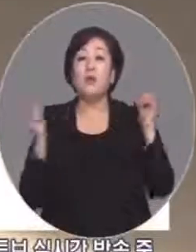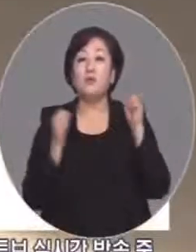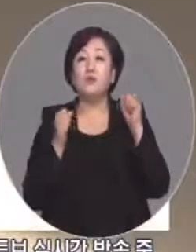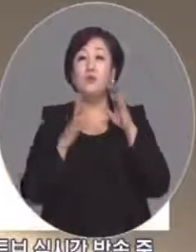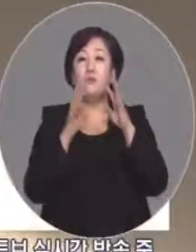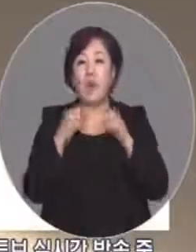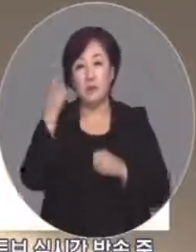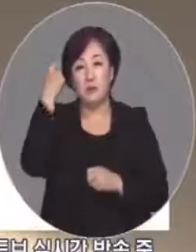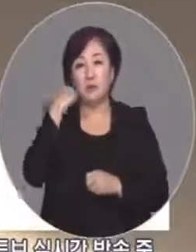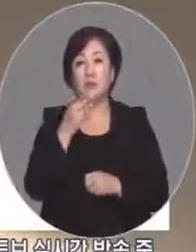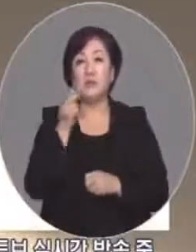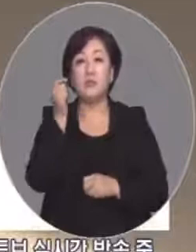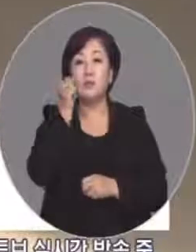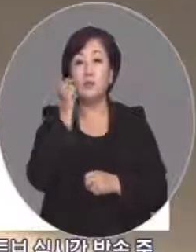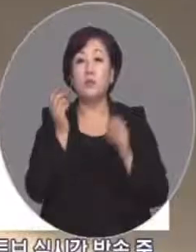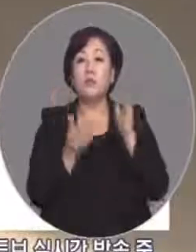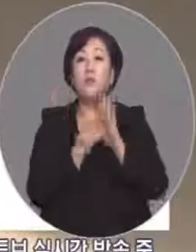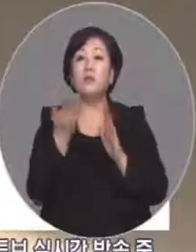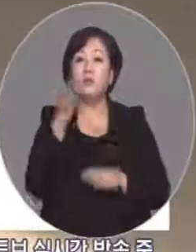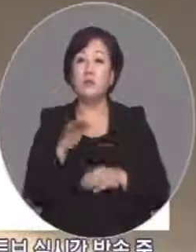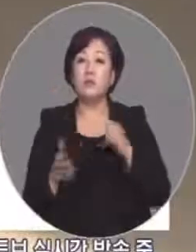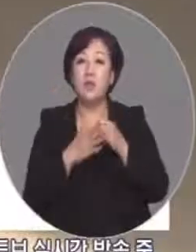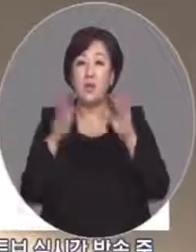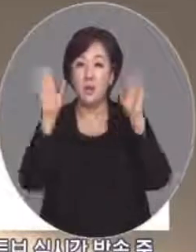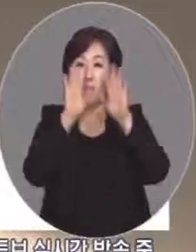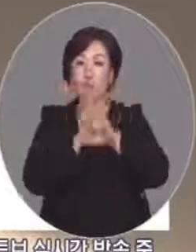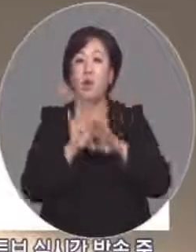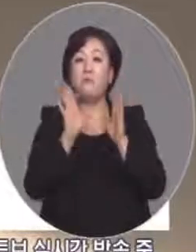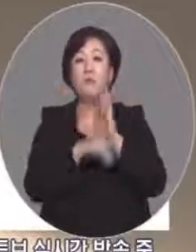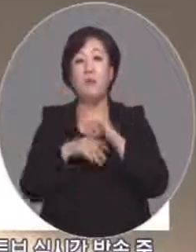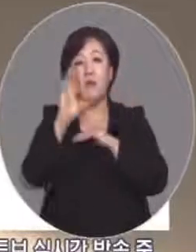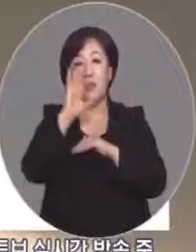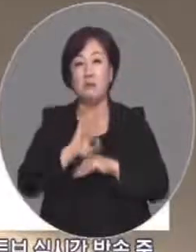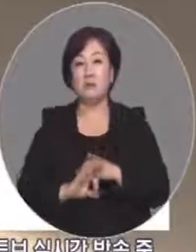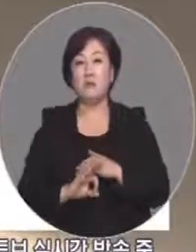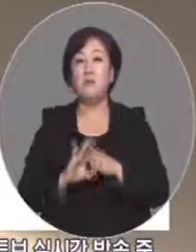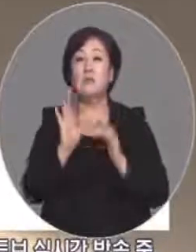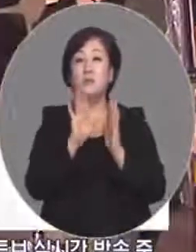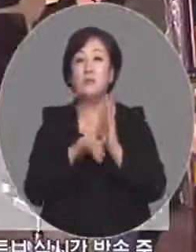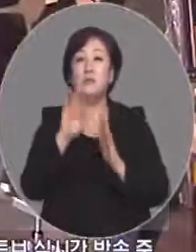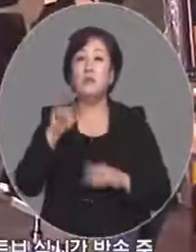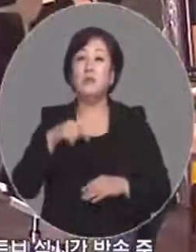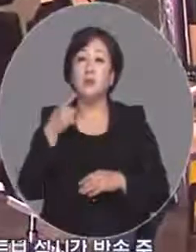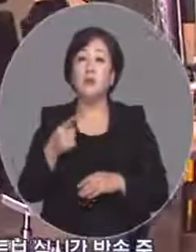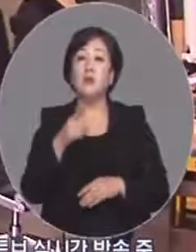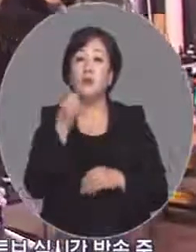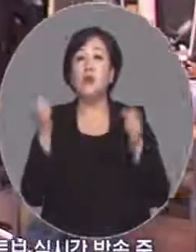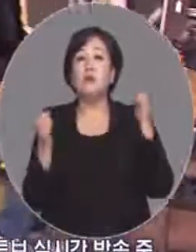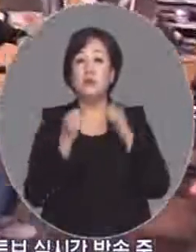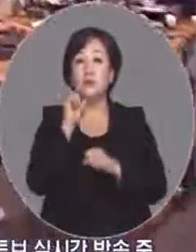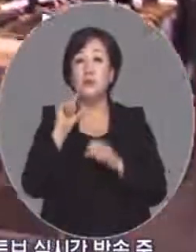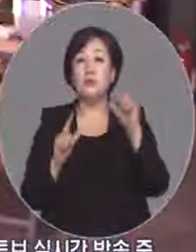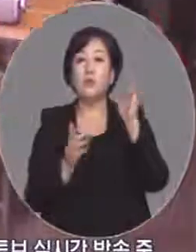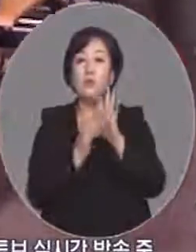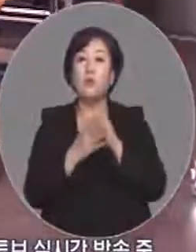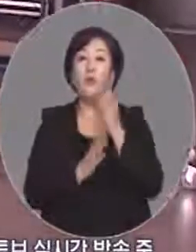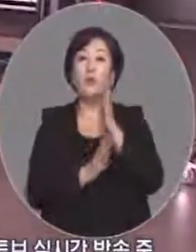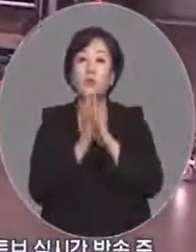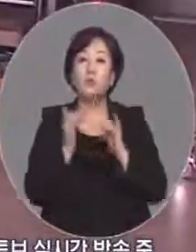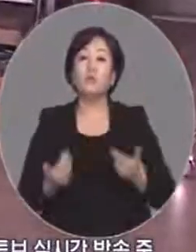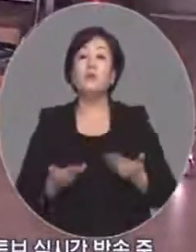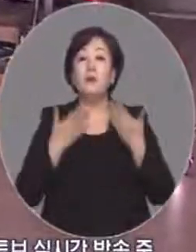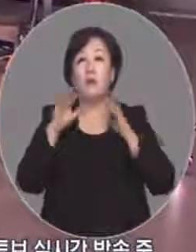크게 느끼지는 못하고 있는데 근데 이제 저녁 시간에 이제 해 떨어지고 하면은 시민들의 노력도